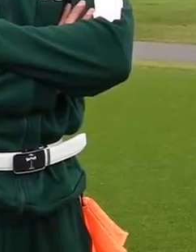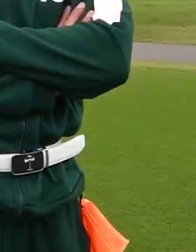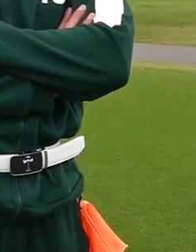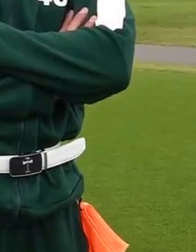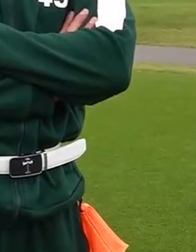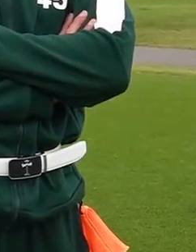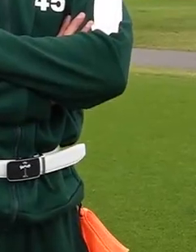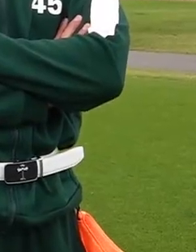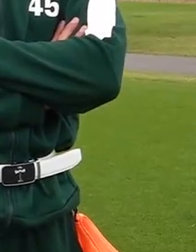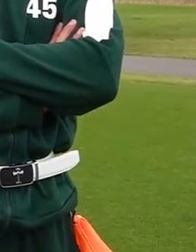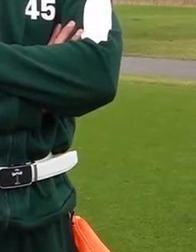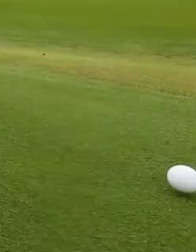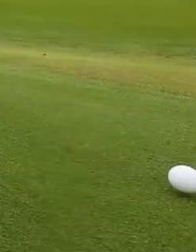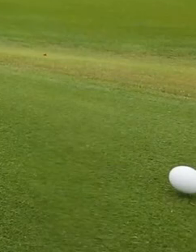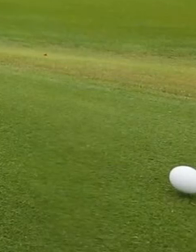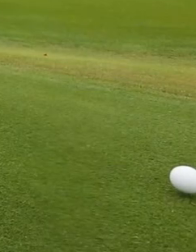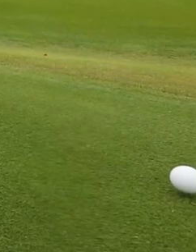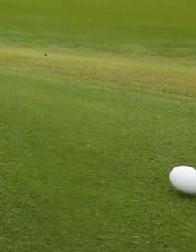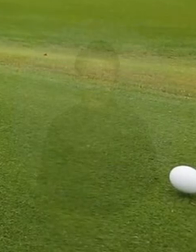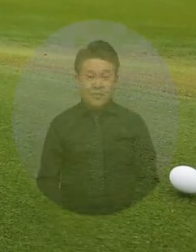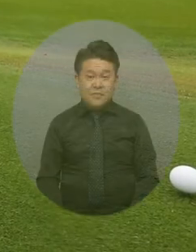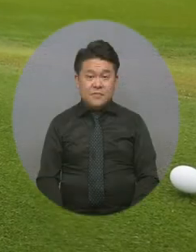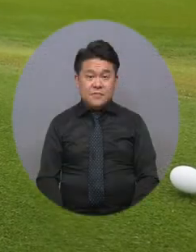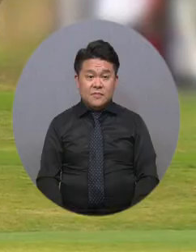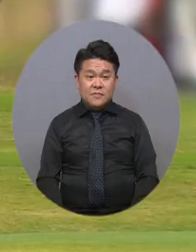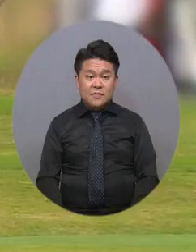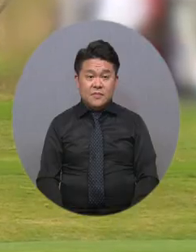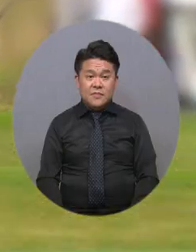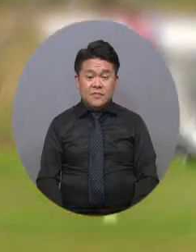아, 거, 아, 밀린다.